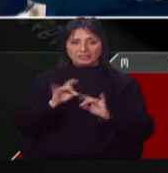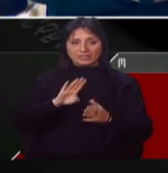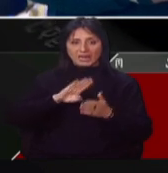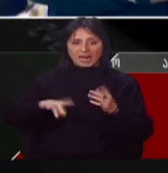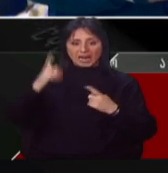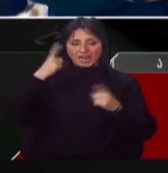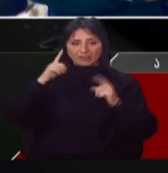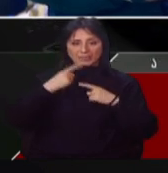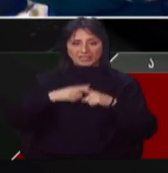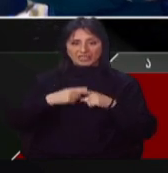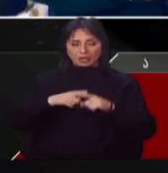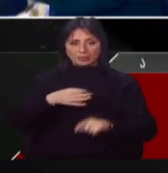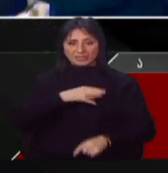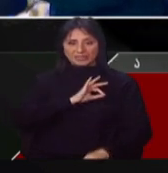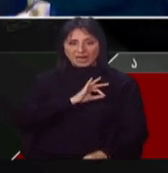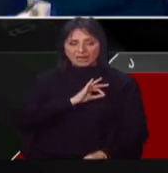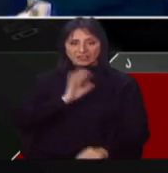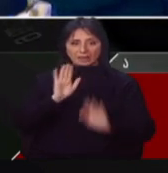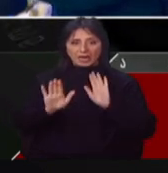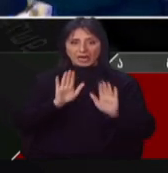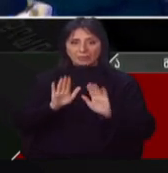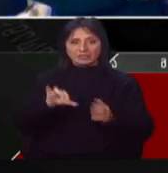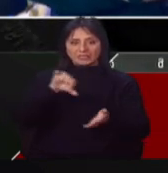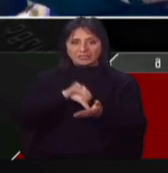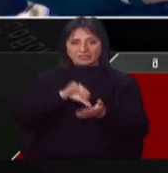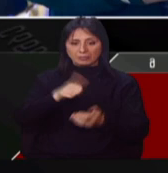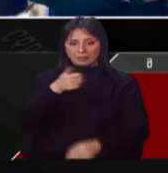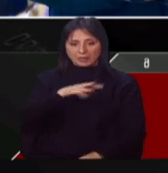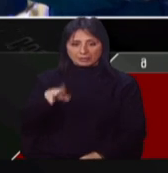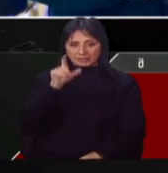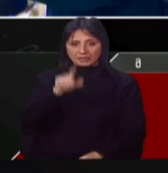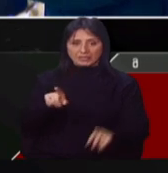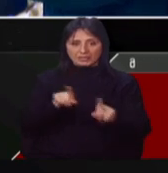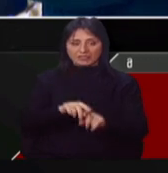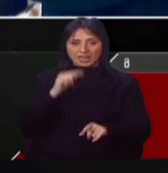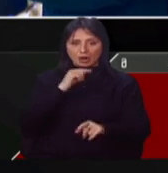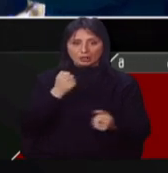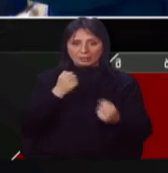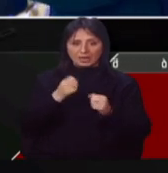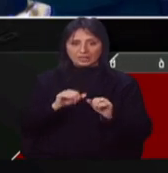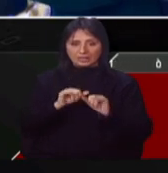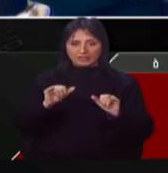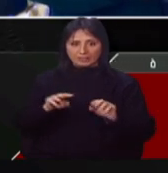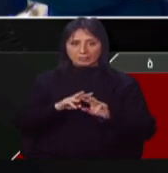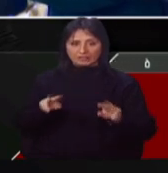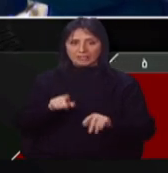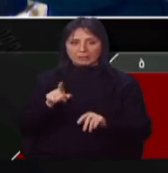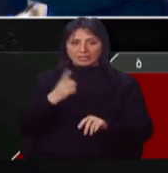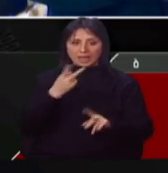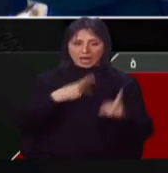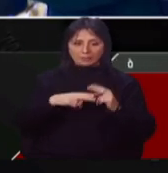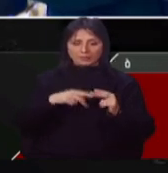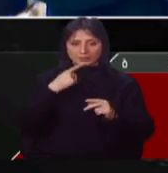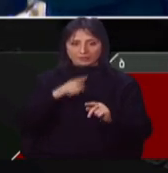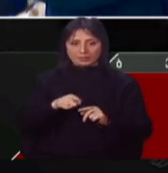გარდა ინოვაციების და ტექნოლოგიების სააგენტოს ხელმძღვანელისა ესწრებოდა პრემიერ-მინისტრი, ასევე ეკონომიკისა და მდგრადი განვითარების მინისტრი. მათ ერთხმა